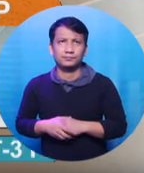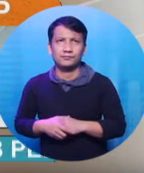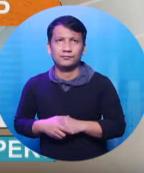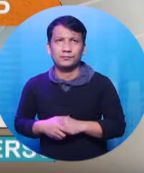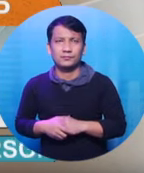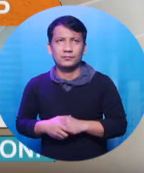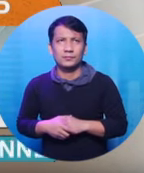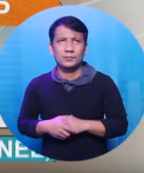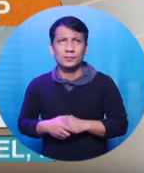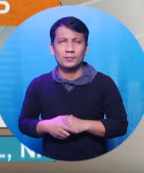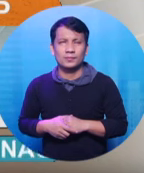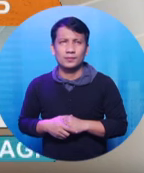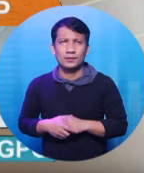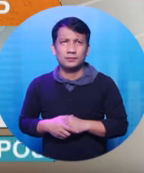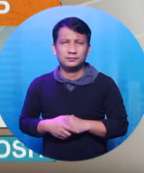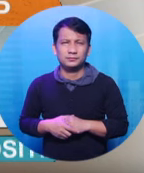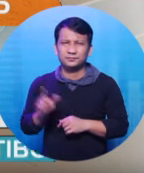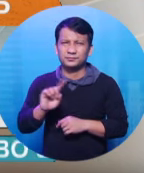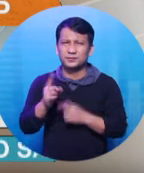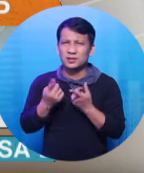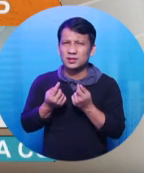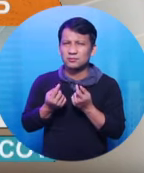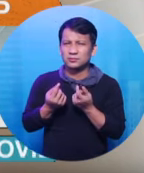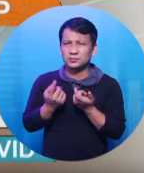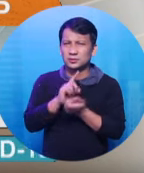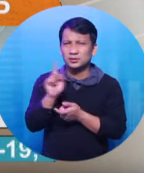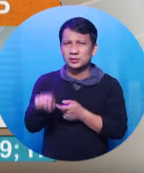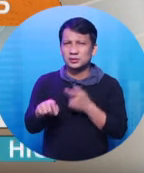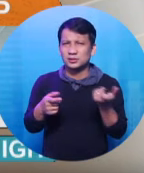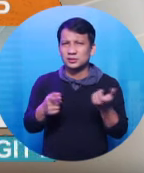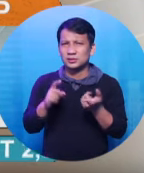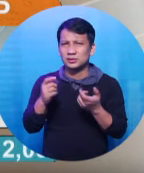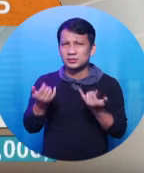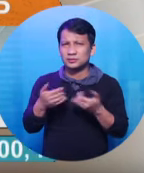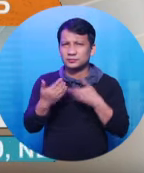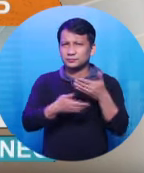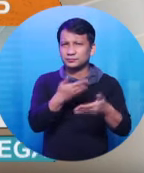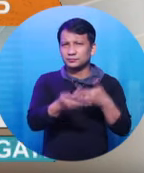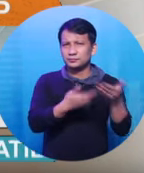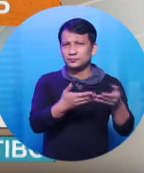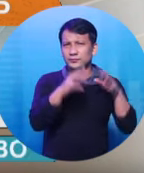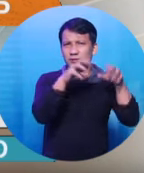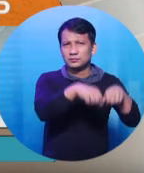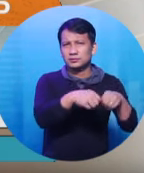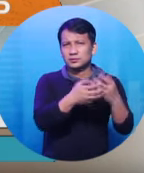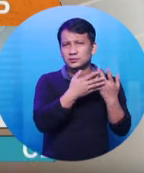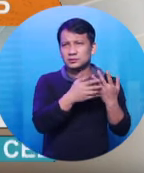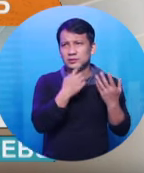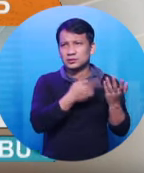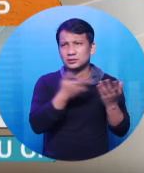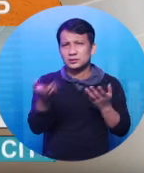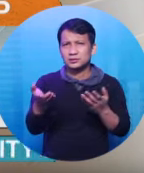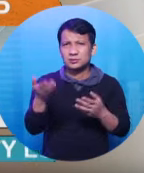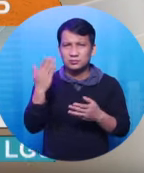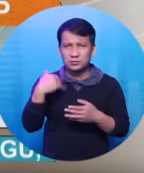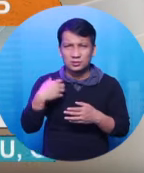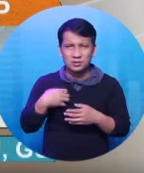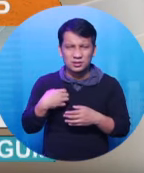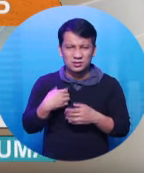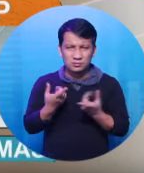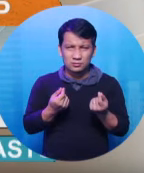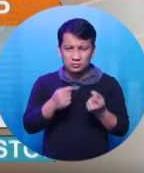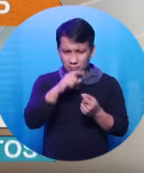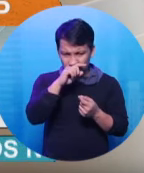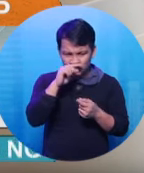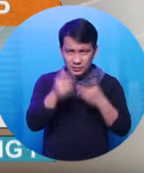Okay. Now, ano po yung naging proseso ng pagkahuli sa kanya at nilagay po siya sa kulungan, ano po yung